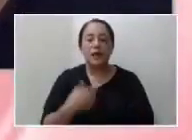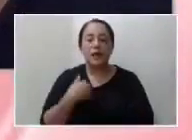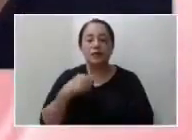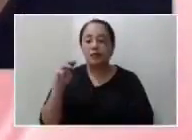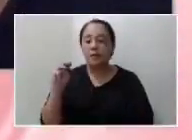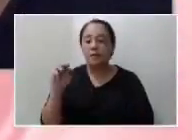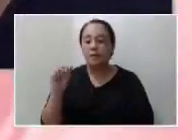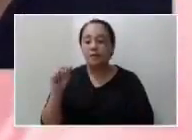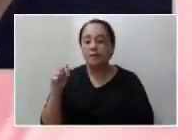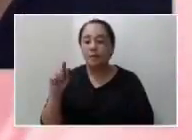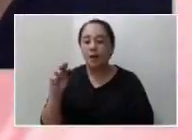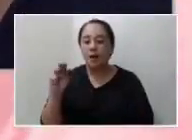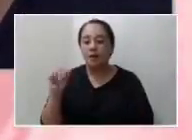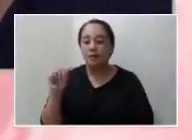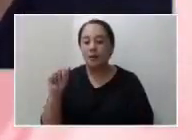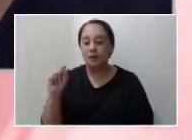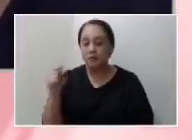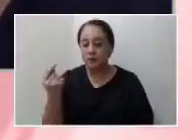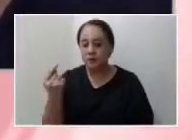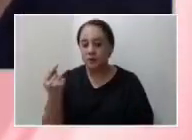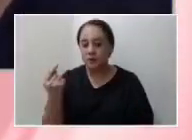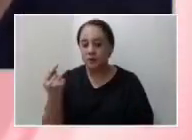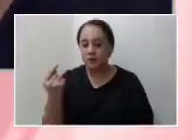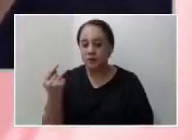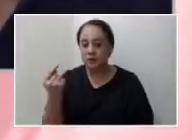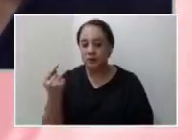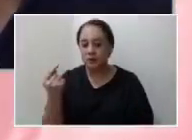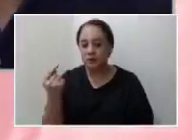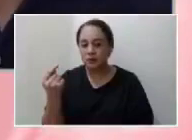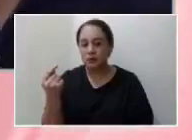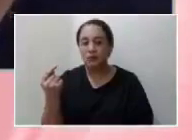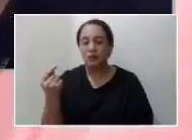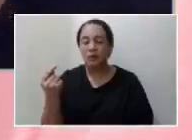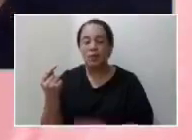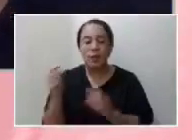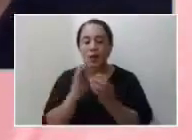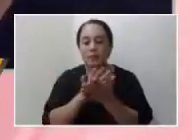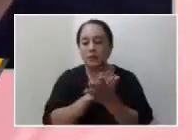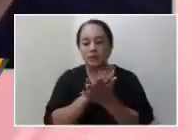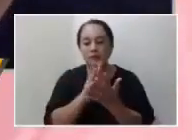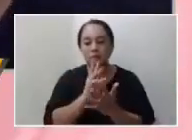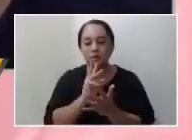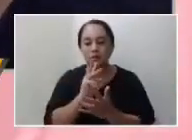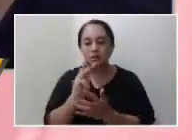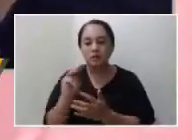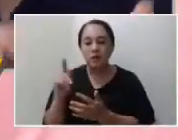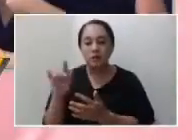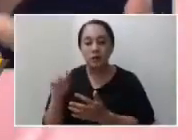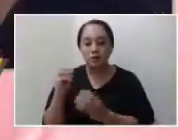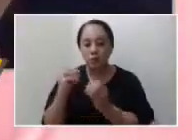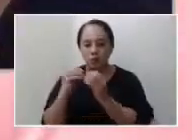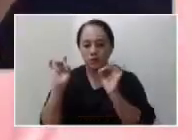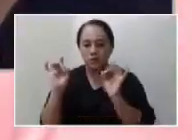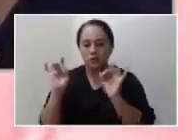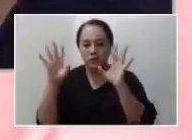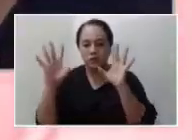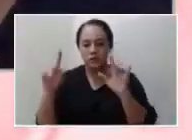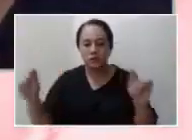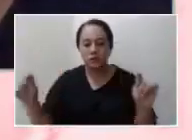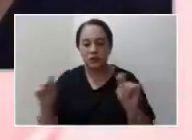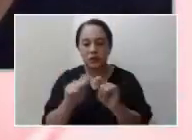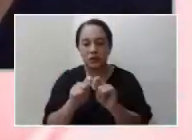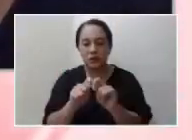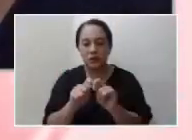nagpapasama sa kalusugan ng mga tao ay yung sulfur dioxide gas kasama ang steam, no, o moist, na minsan